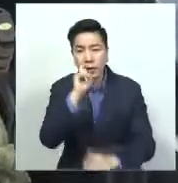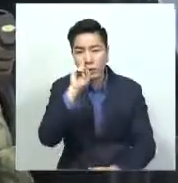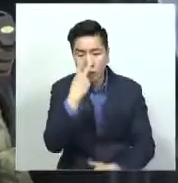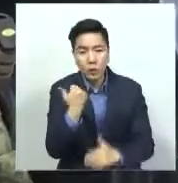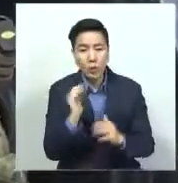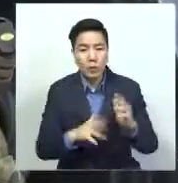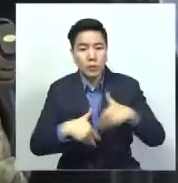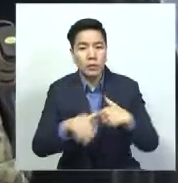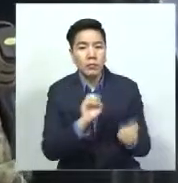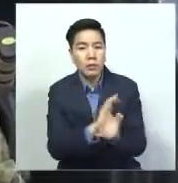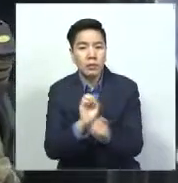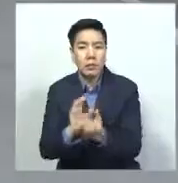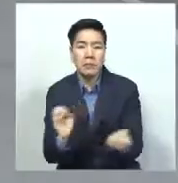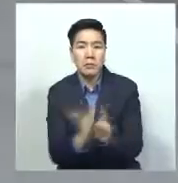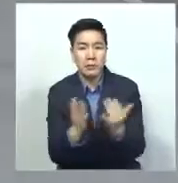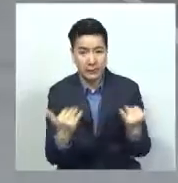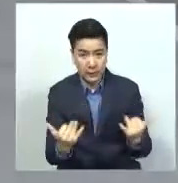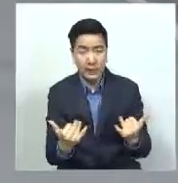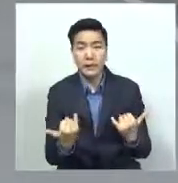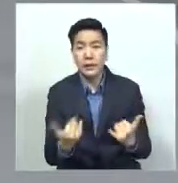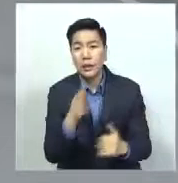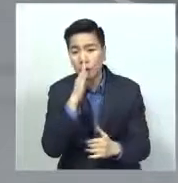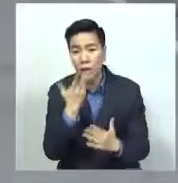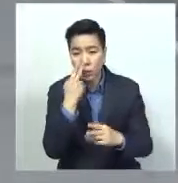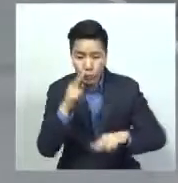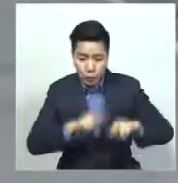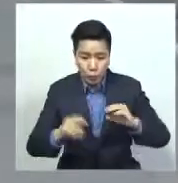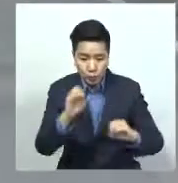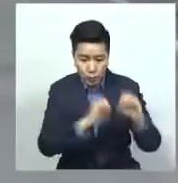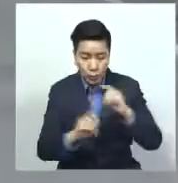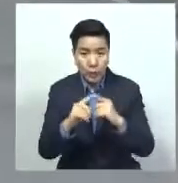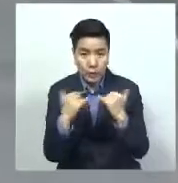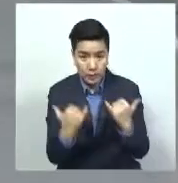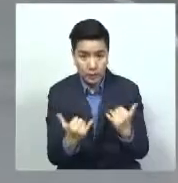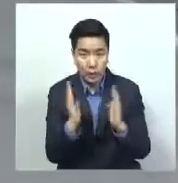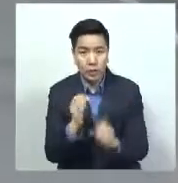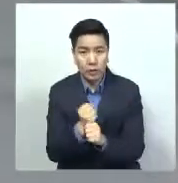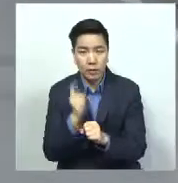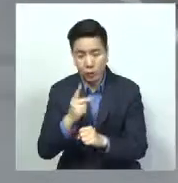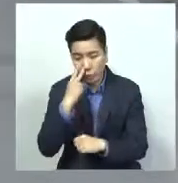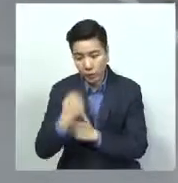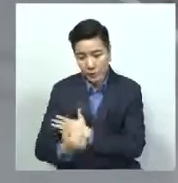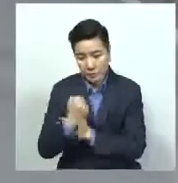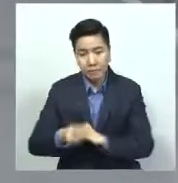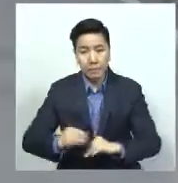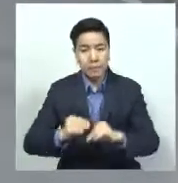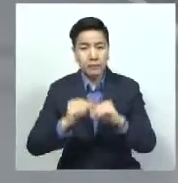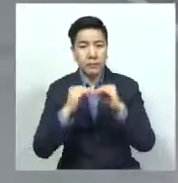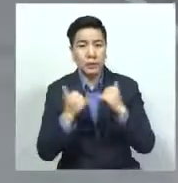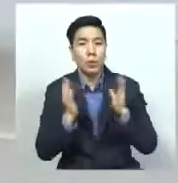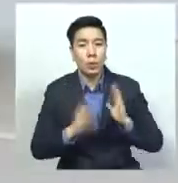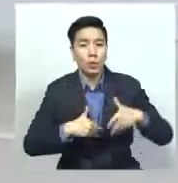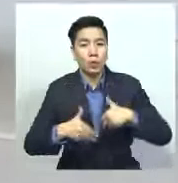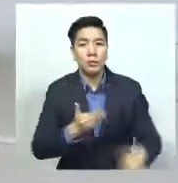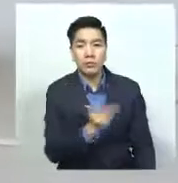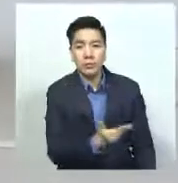ายเจ้าหน้าที่และประชาชนเพื่อเป็นการตอบโต้ดังนั้นเพื่อเป็นการดูความปลอดภัยช่วงนี้เจ้าหน้าที่ก็ต้องเข้มงวดมากยิ่งขึ้นด้วยค่ะ ประชาช